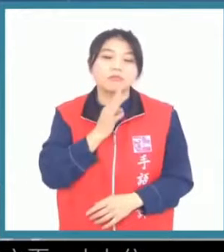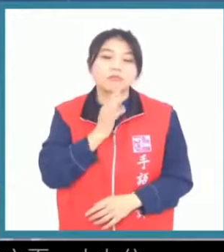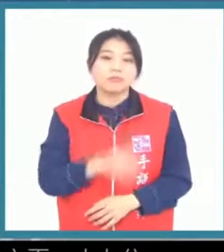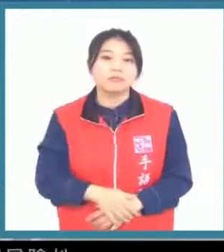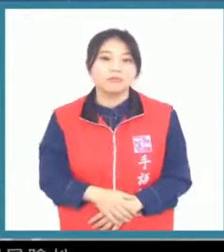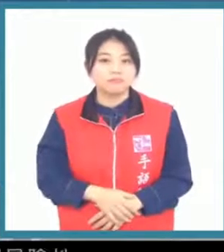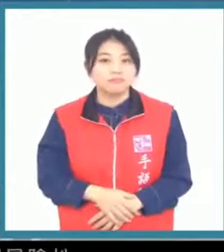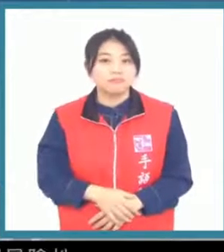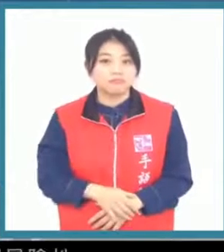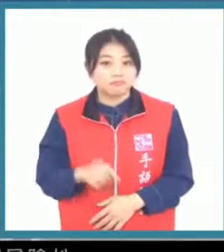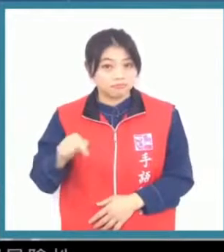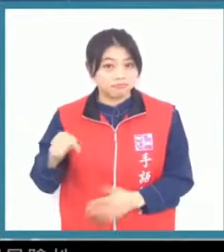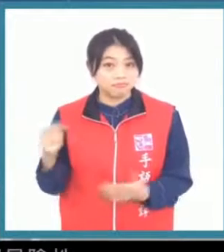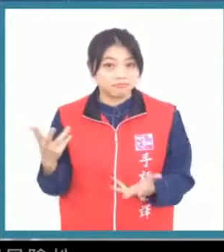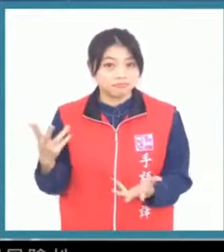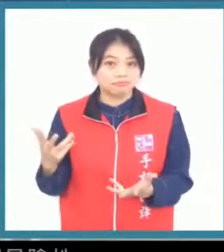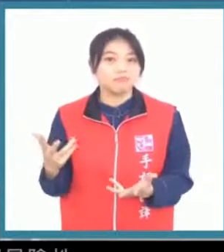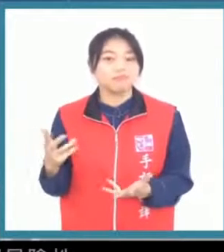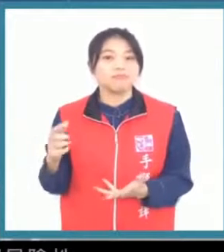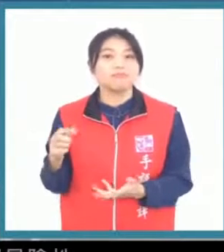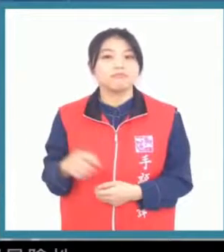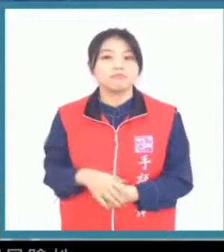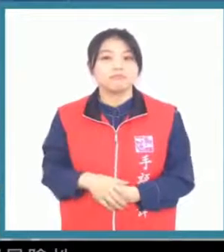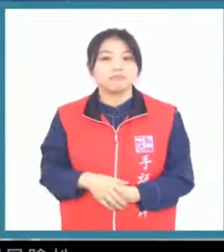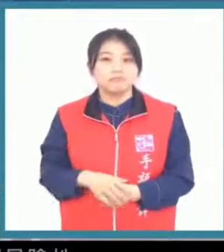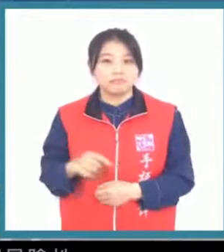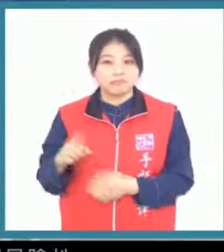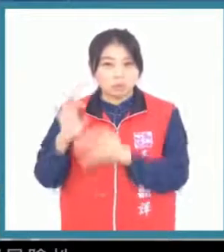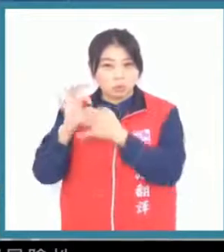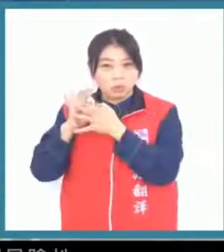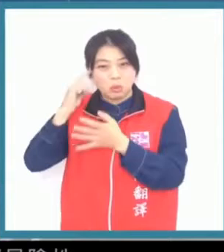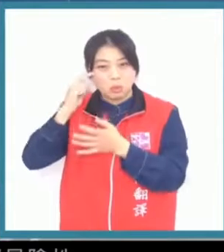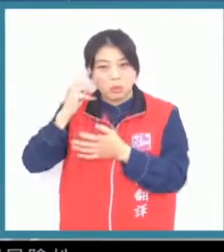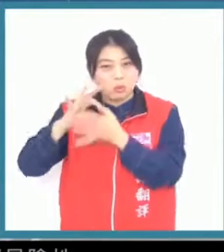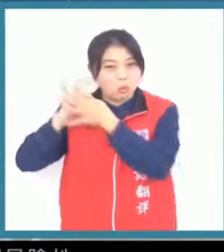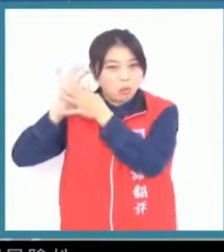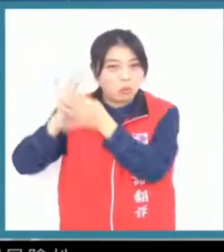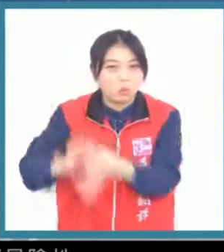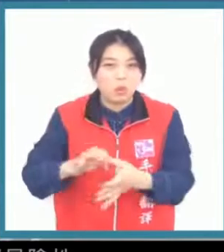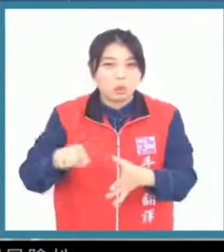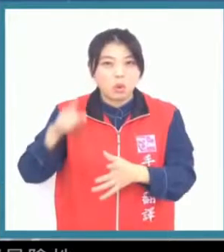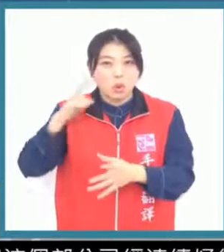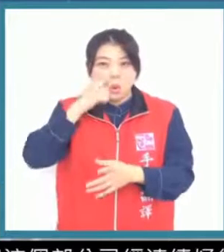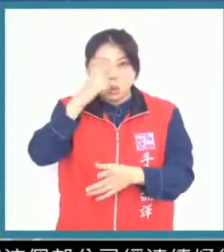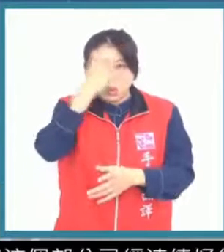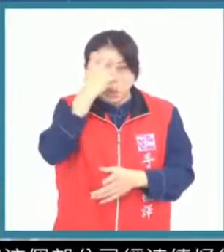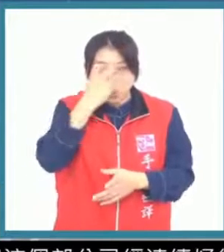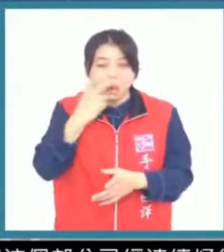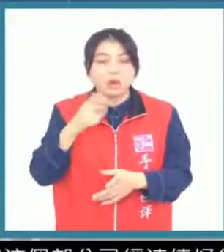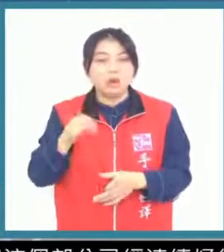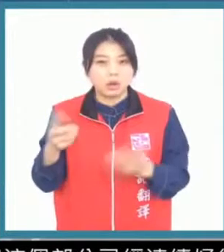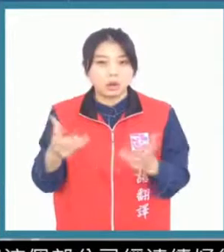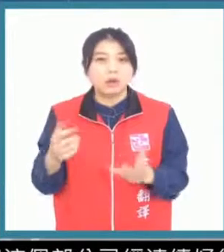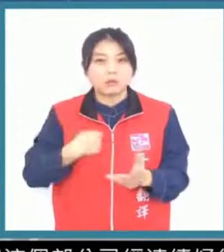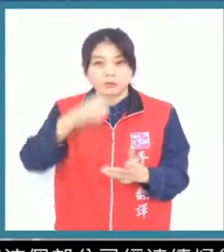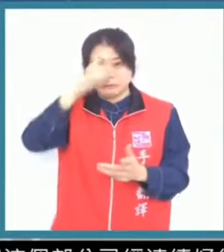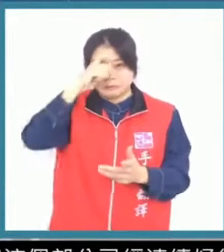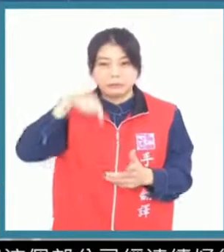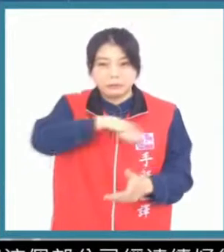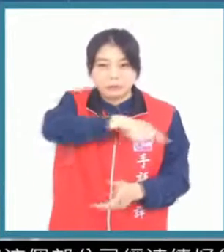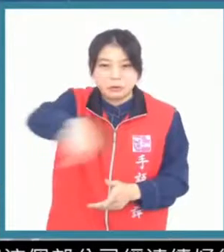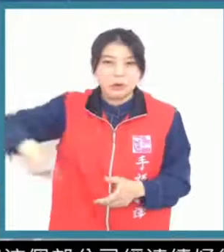想这个部分已经连续好几天的采检了，我们希望园区要清零，那社区要守